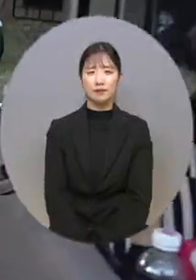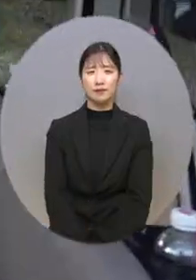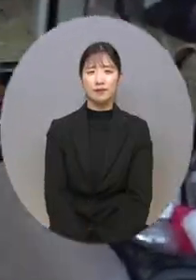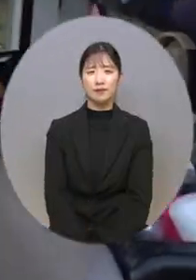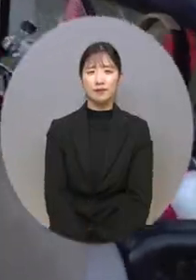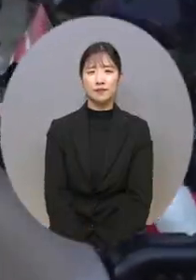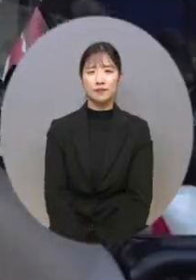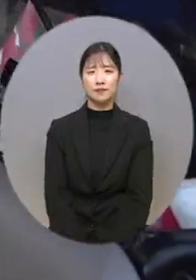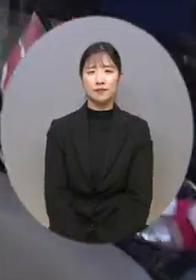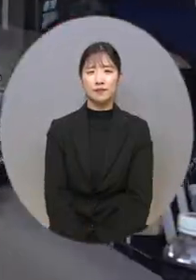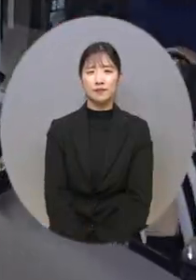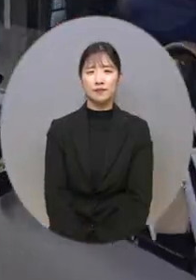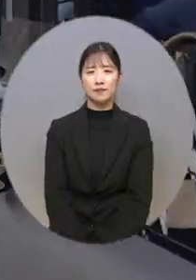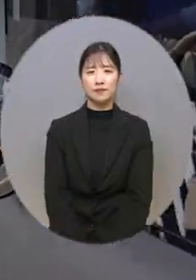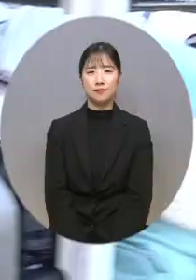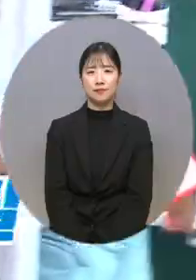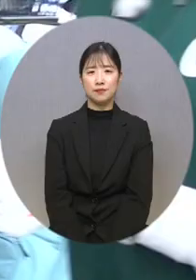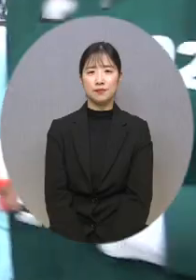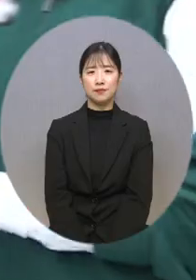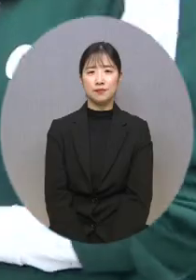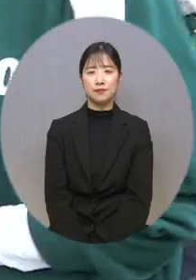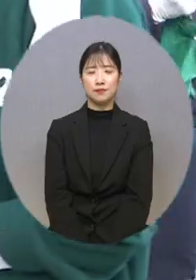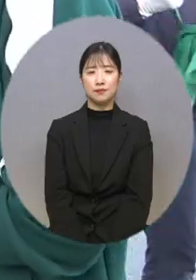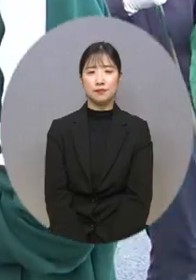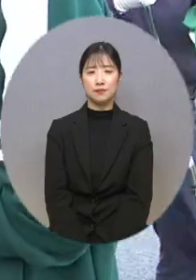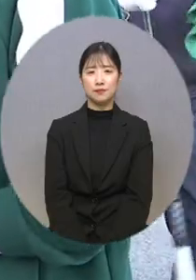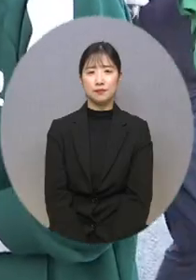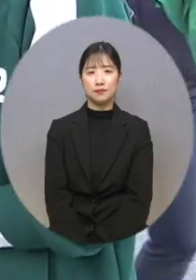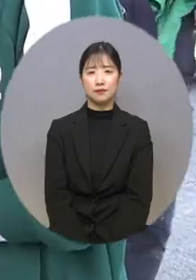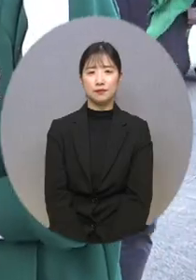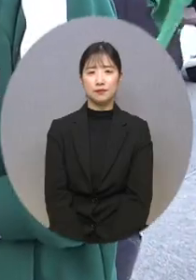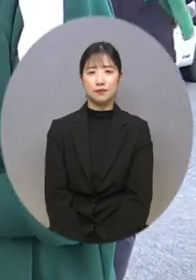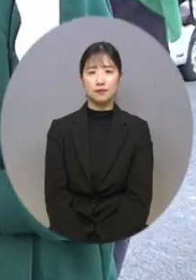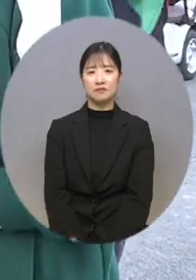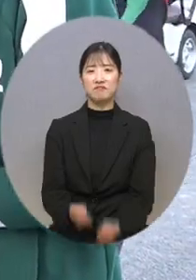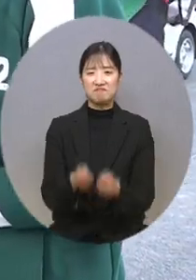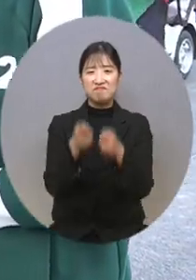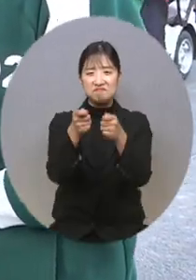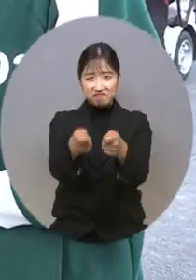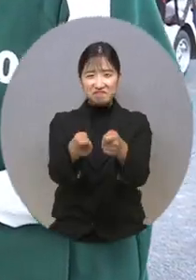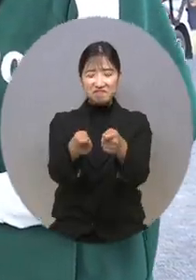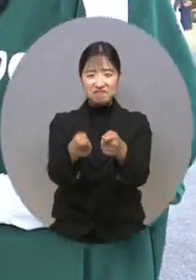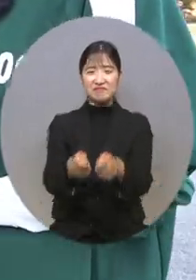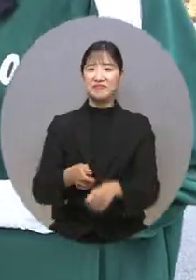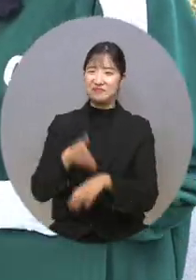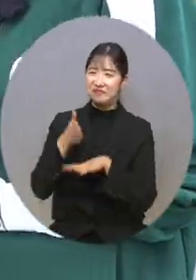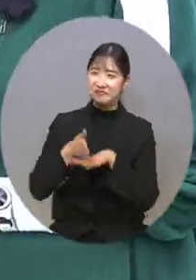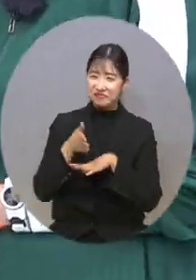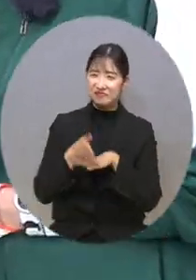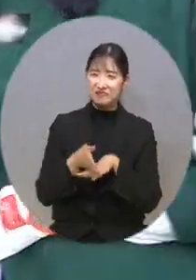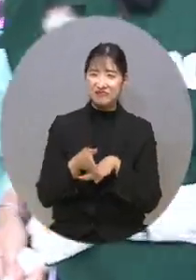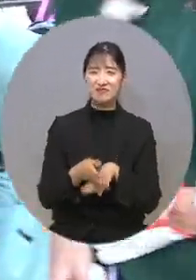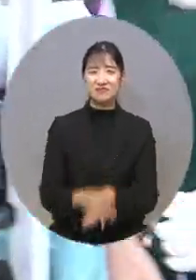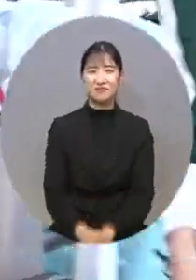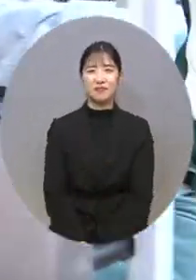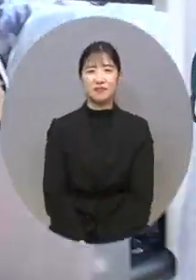오, 갑자기 나 마음에 들었어. 네. 여기 있습니다. 감사합니다. 좋은 데 쓰세요.